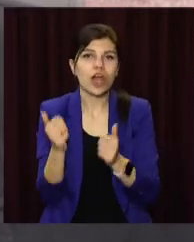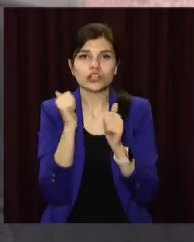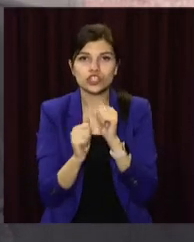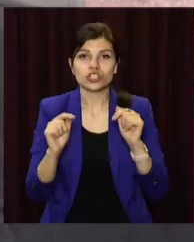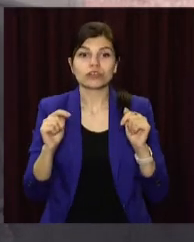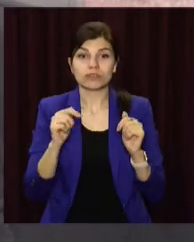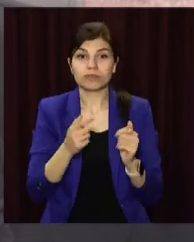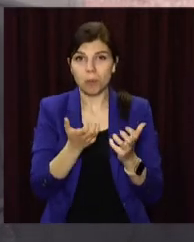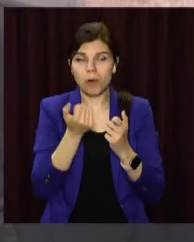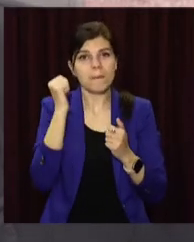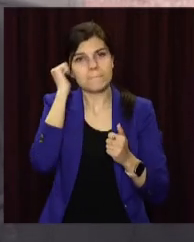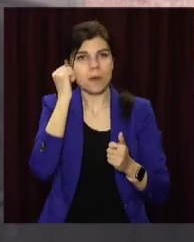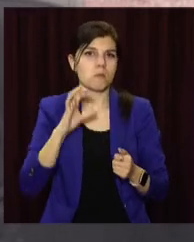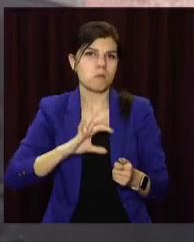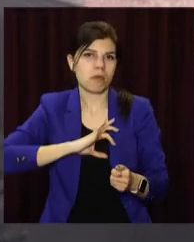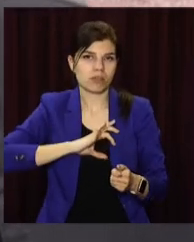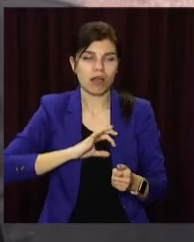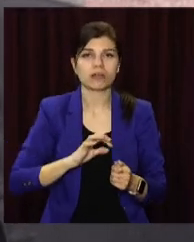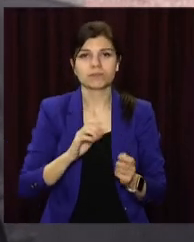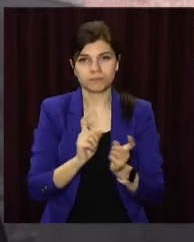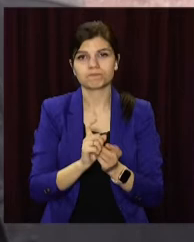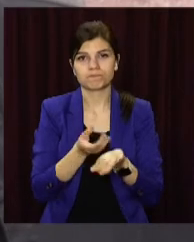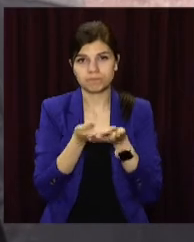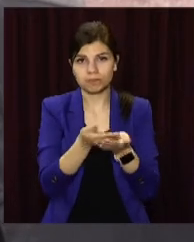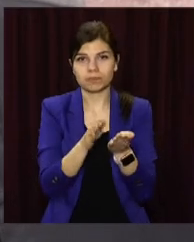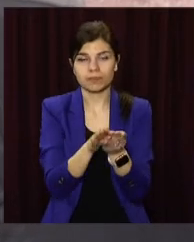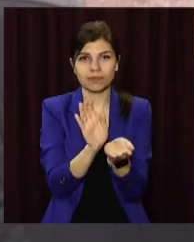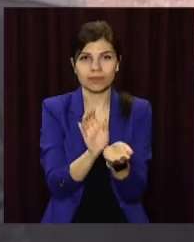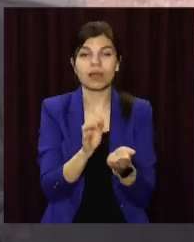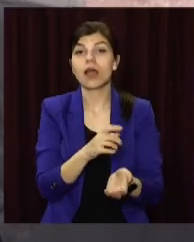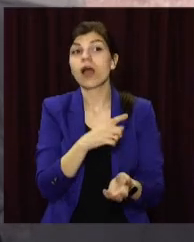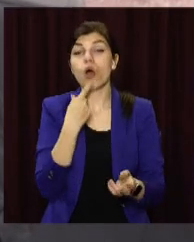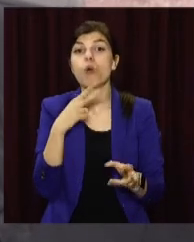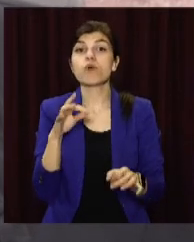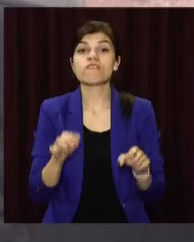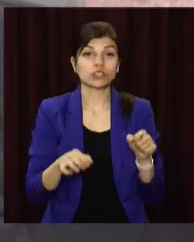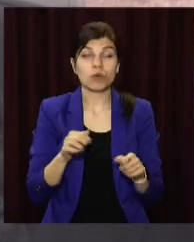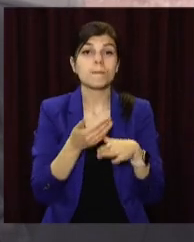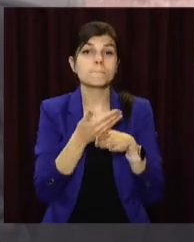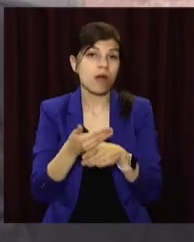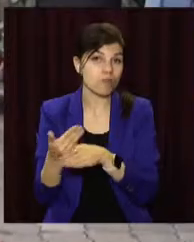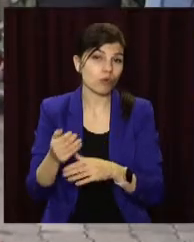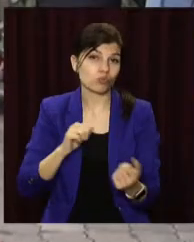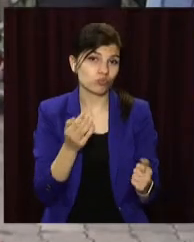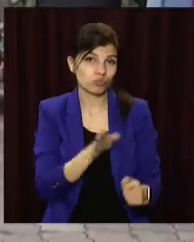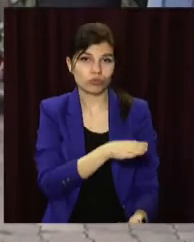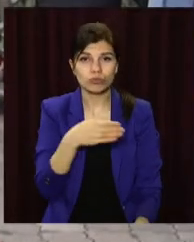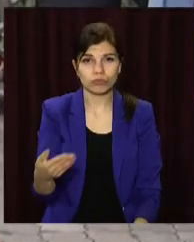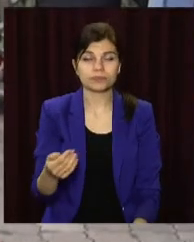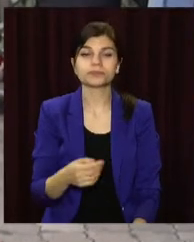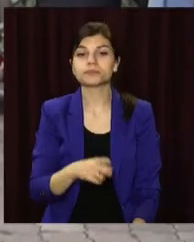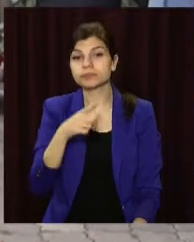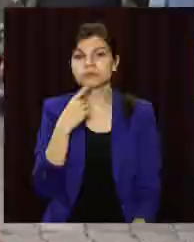организации получит памятную медаль. Поэтому по возможности допомагаємо друг другу. Окрім цього,